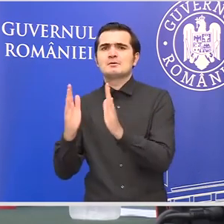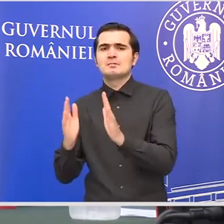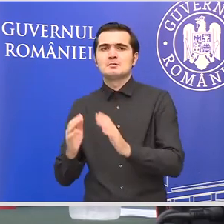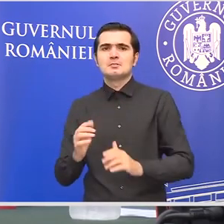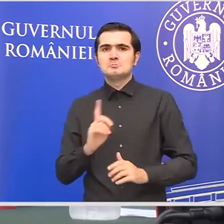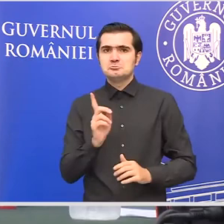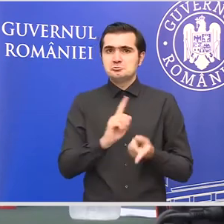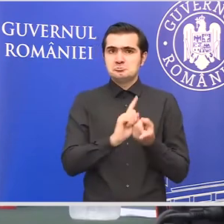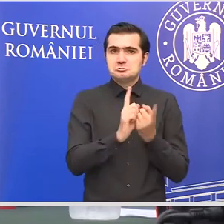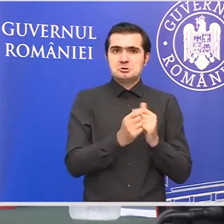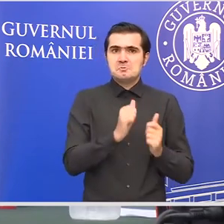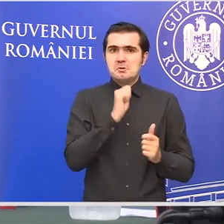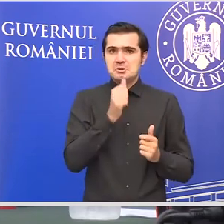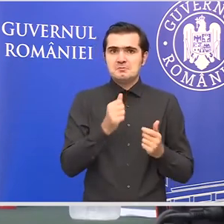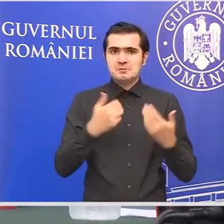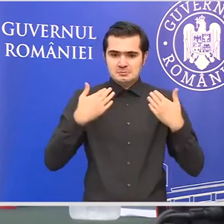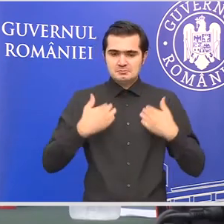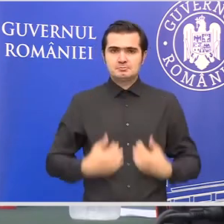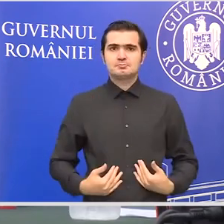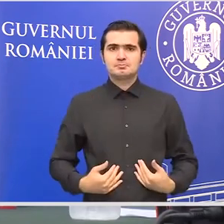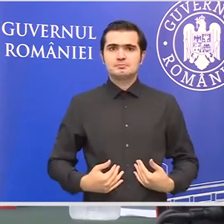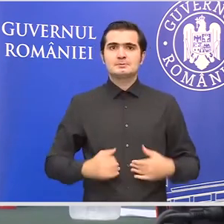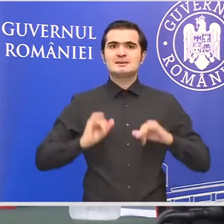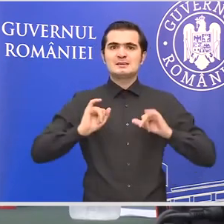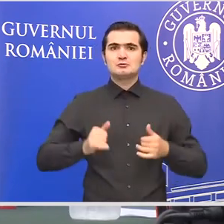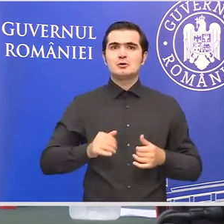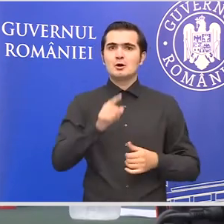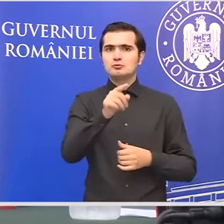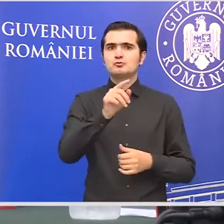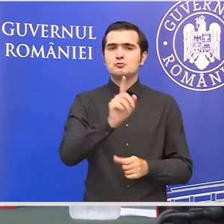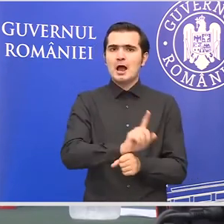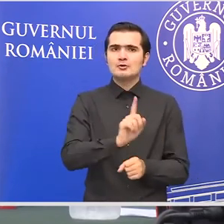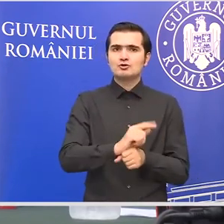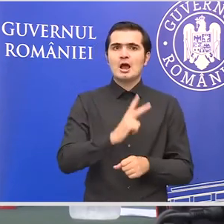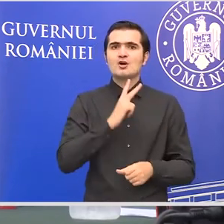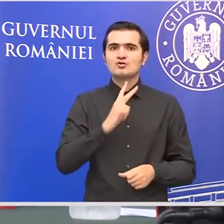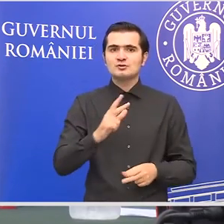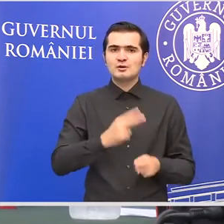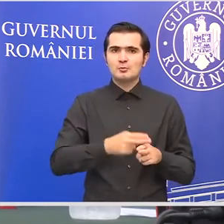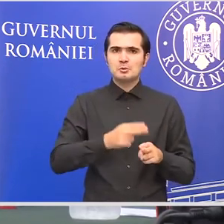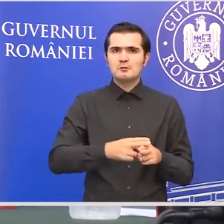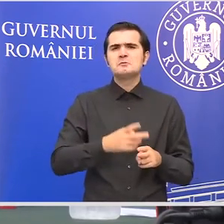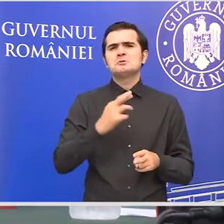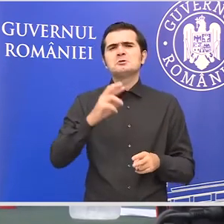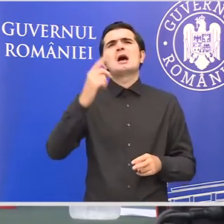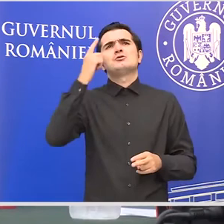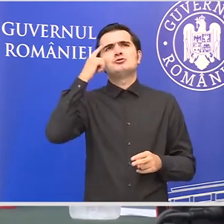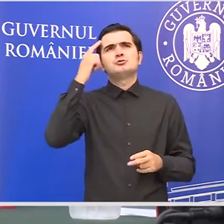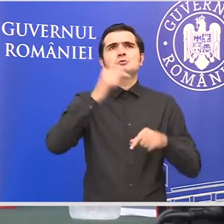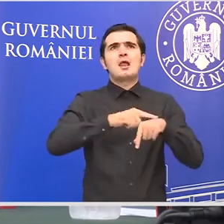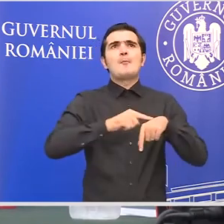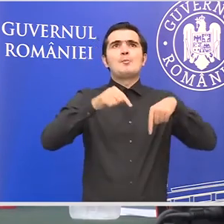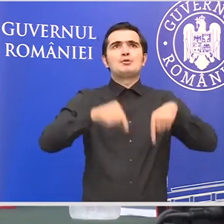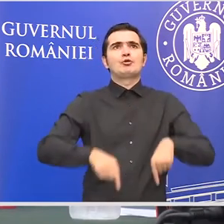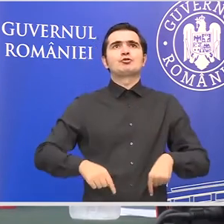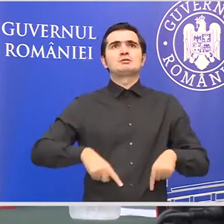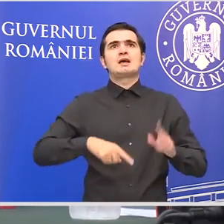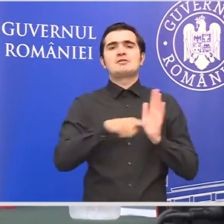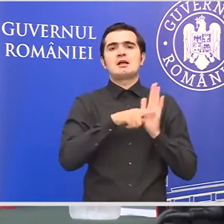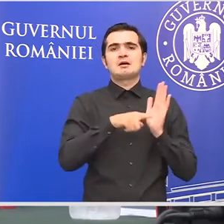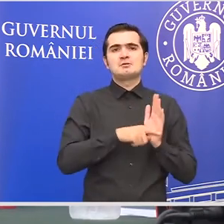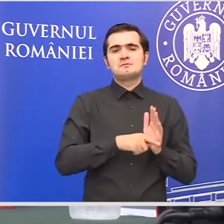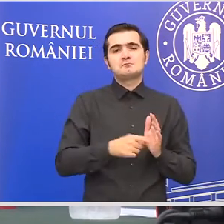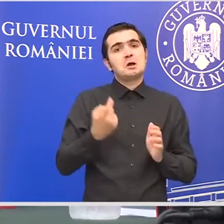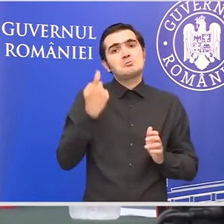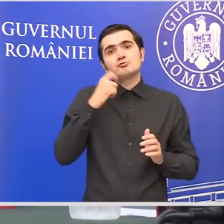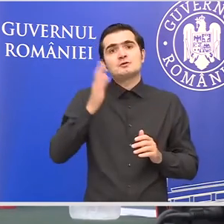îți modifică sub nicio formă starea de receptivitate. Adică tu ai același risc de îmbolnăvire, doar că știi că în anumite momente, într-adevăr, ai un test negativ.